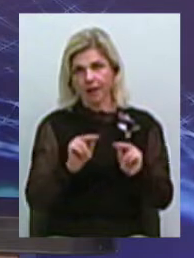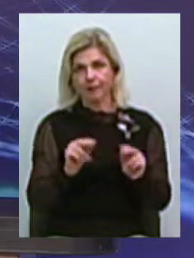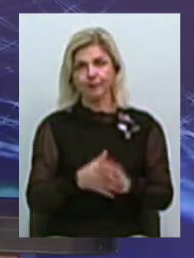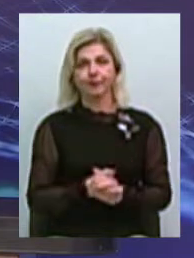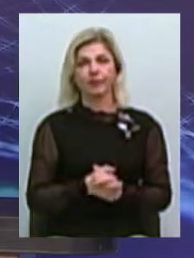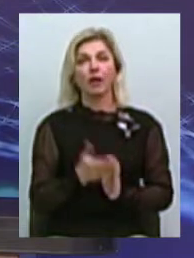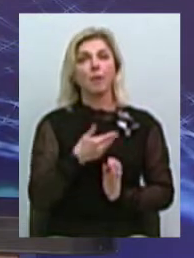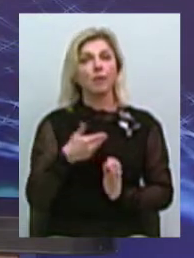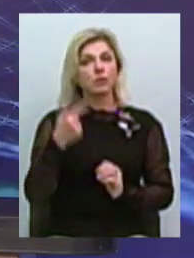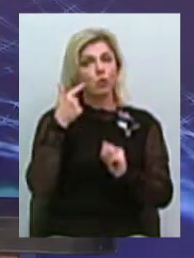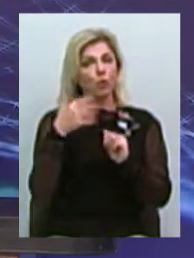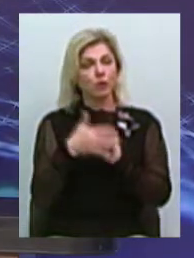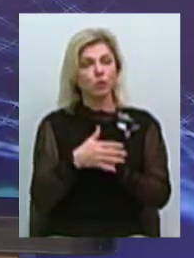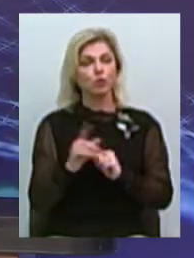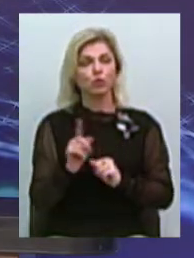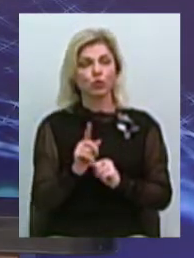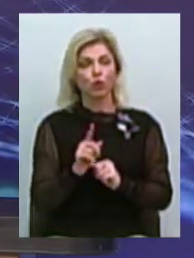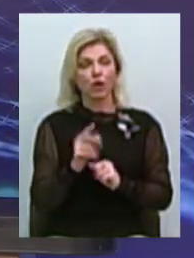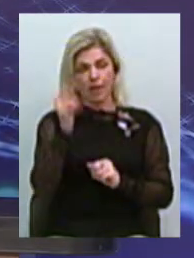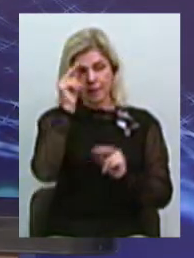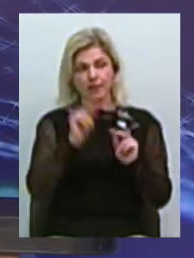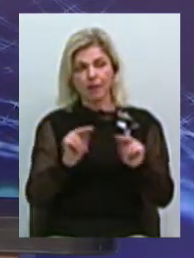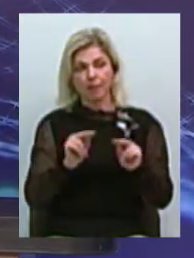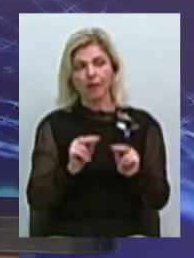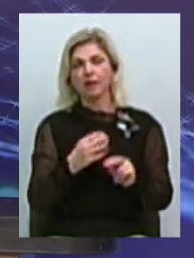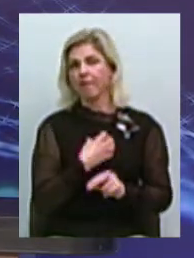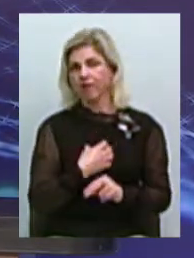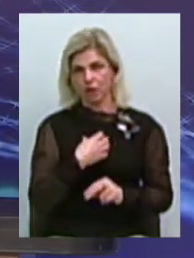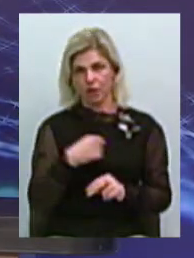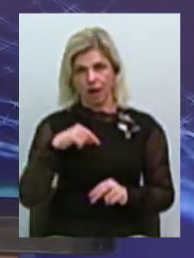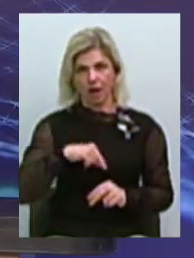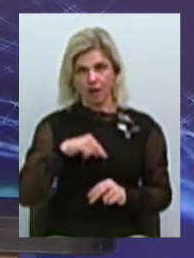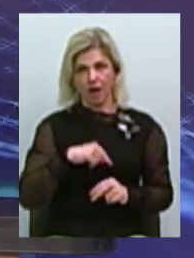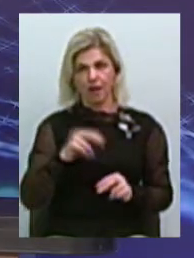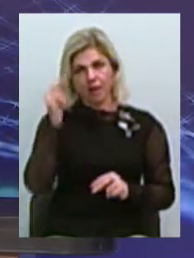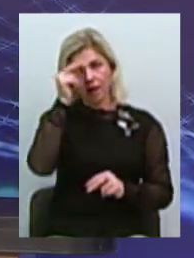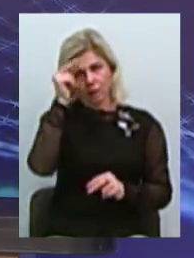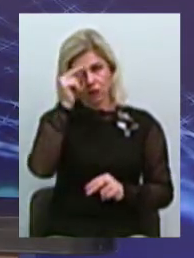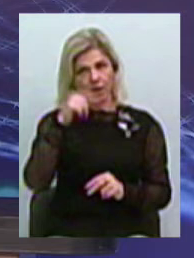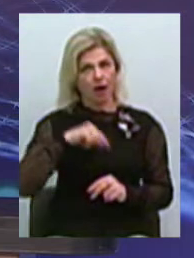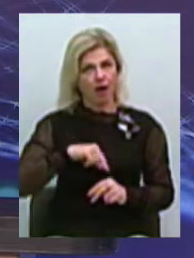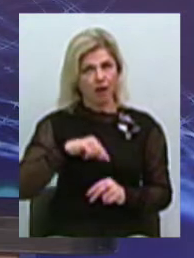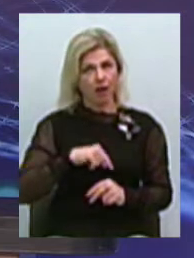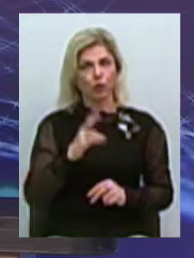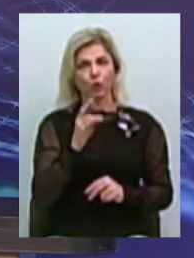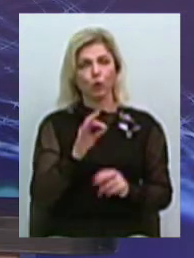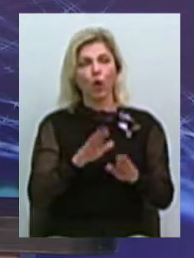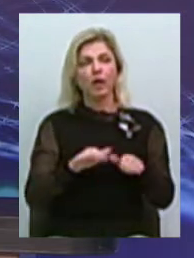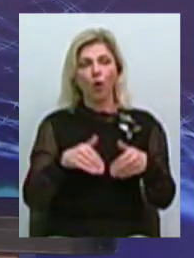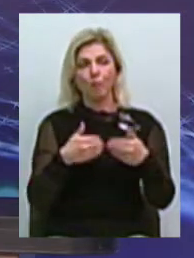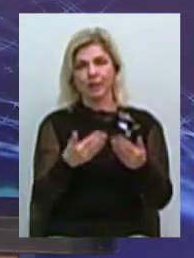зрозуміли, пані Анета, що він носить методологічний характер, він носить повчальний характер, але